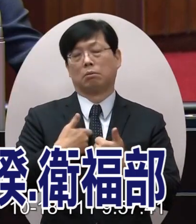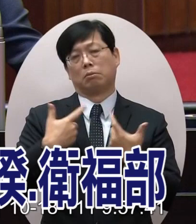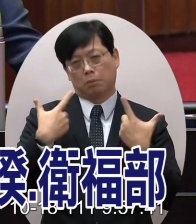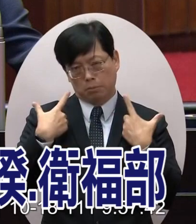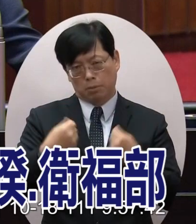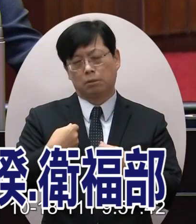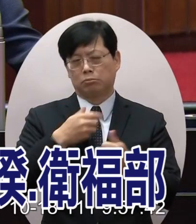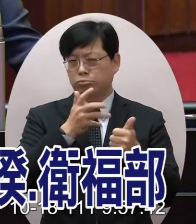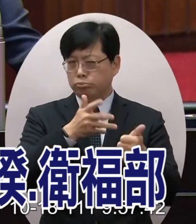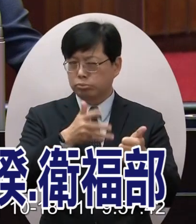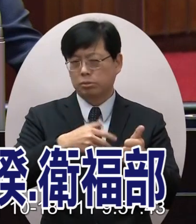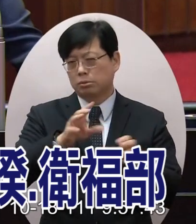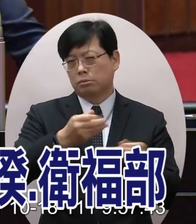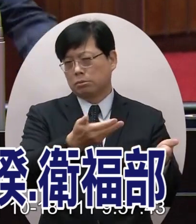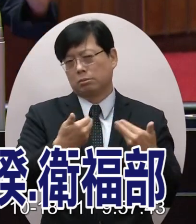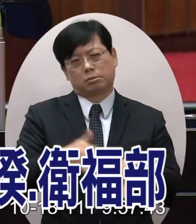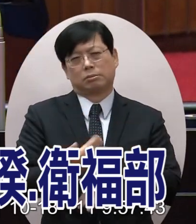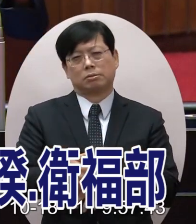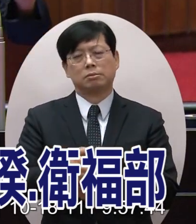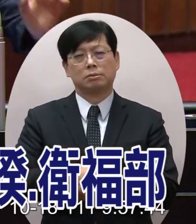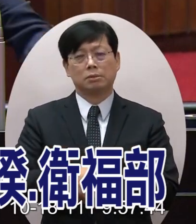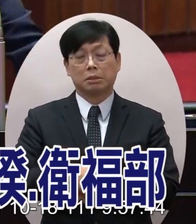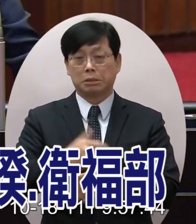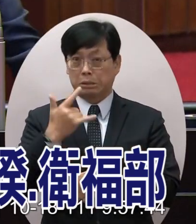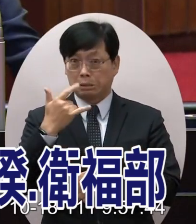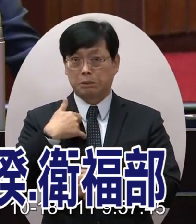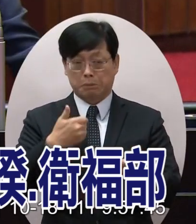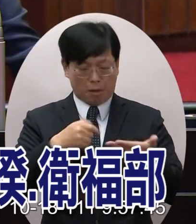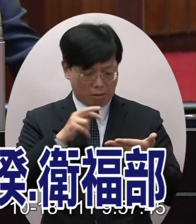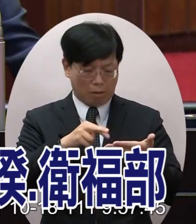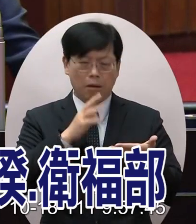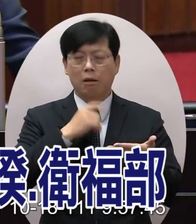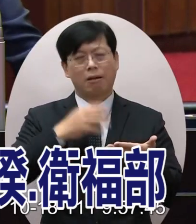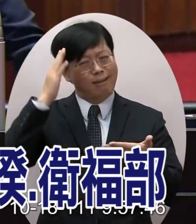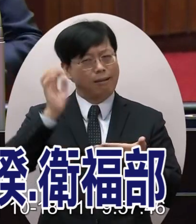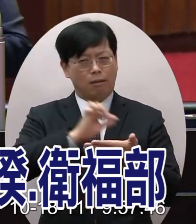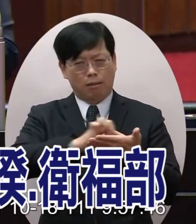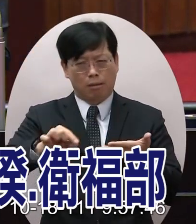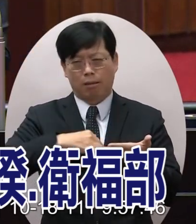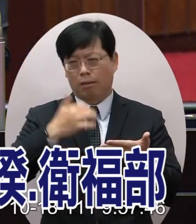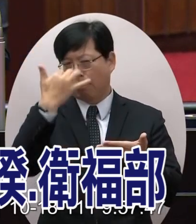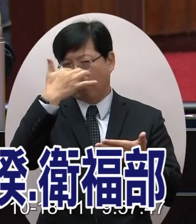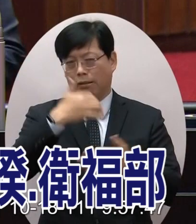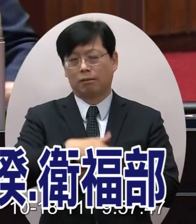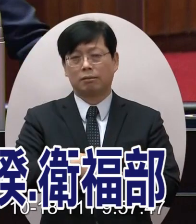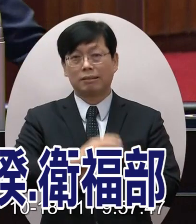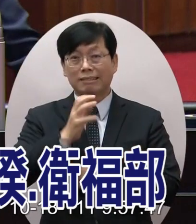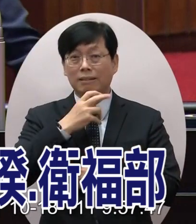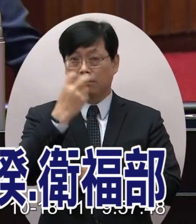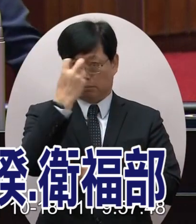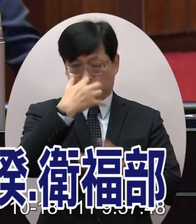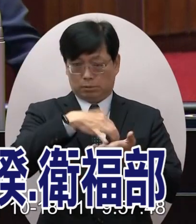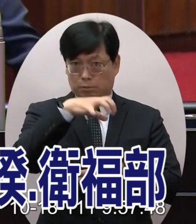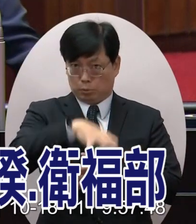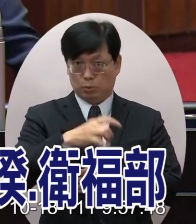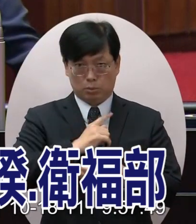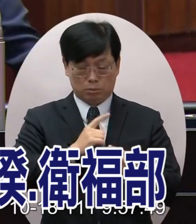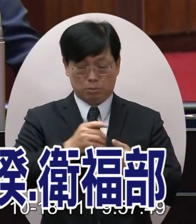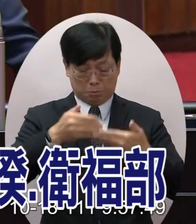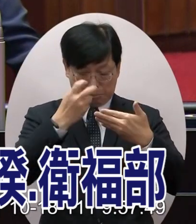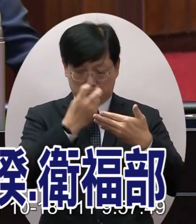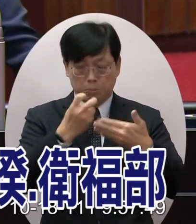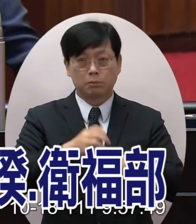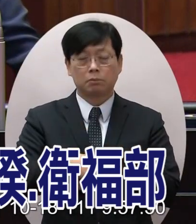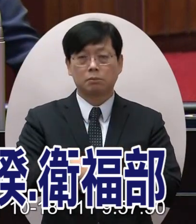每一次问的时候资料都不会出来，然后看到的版本呢也是涂黑的版本。但是呢，审计部在看的时候啊，审计